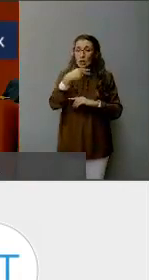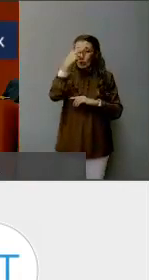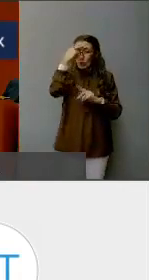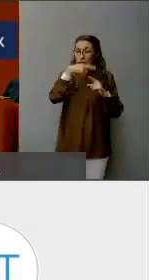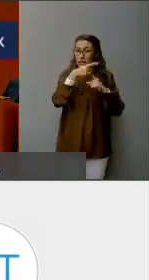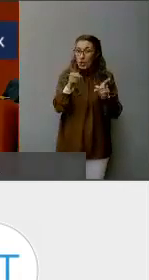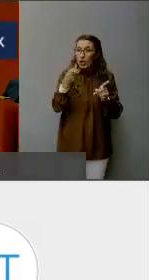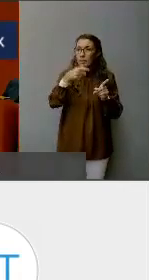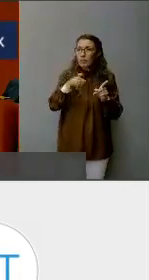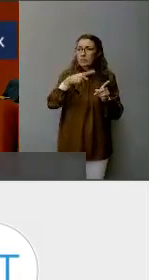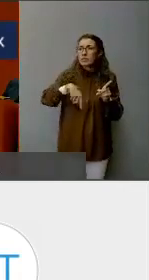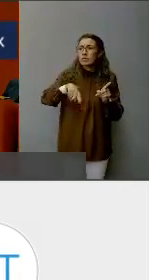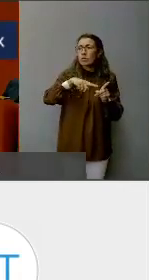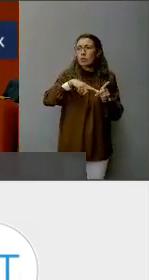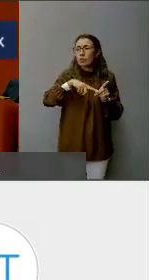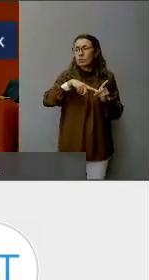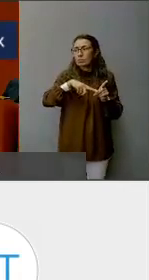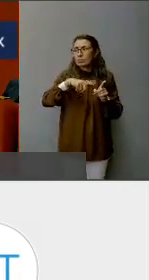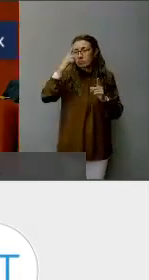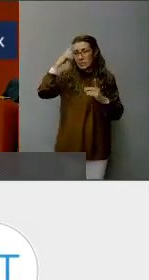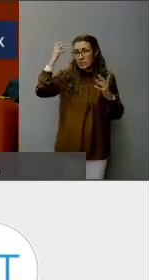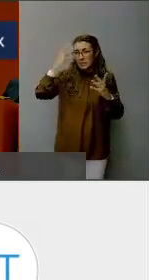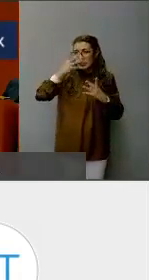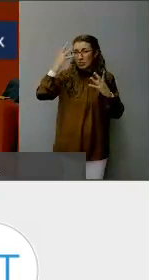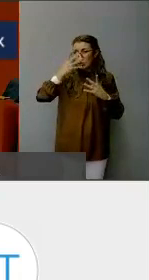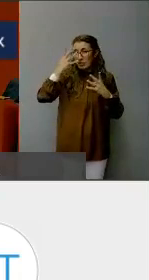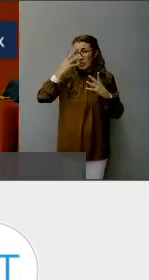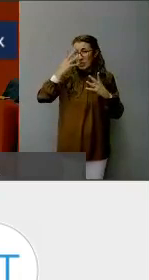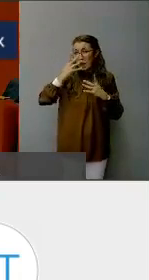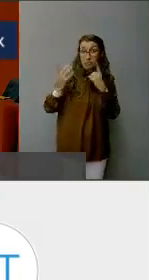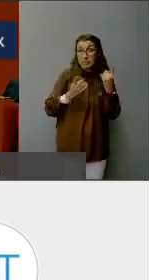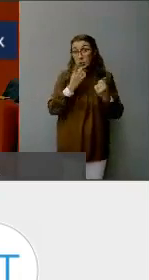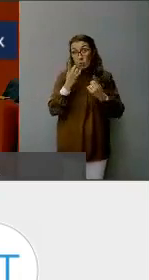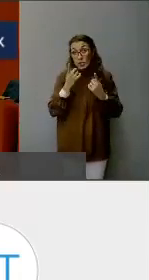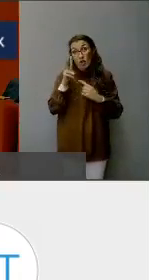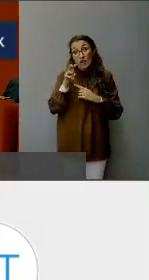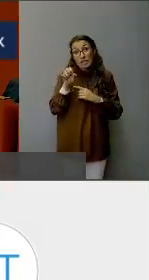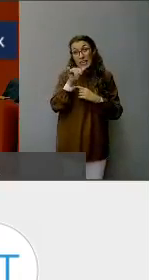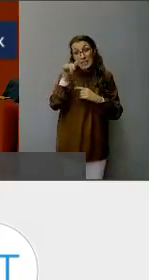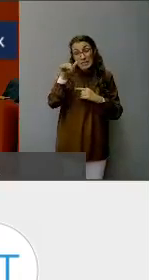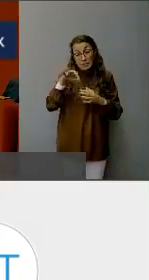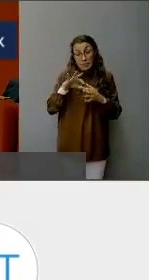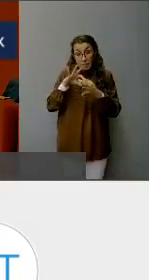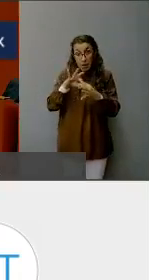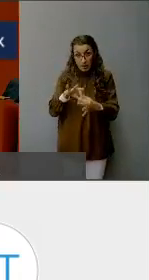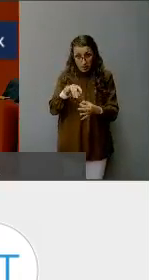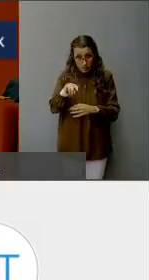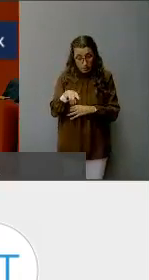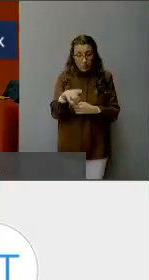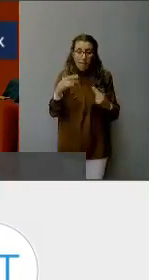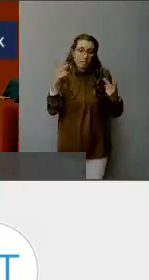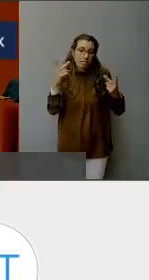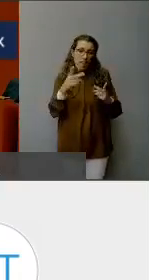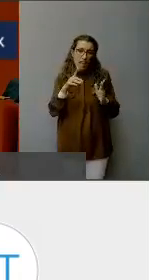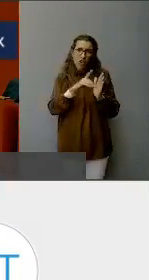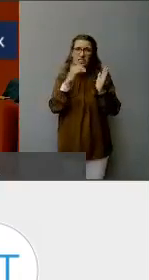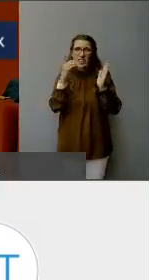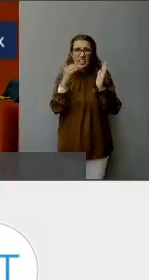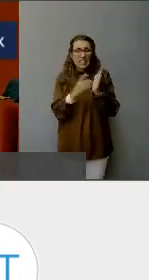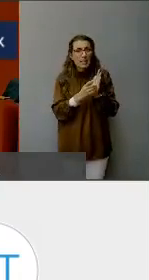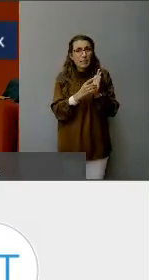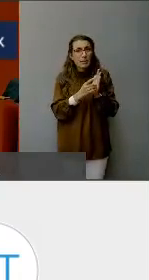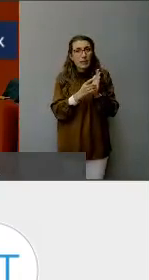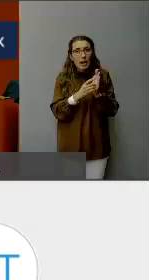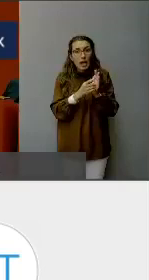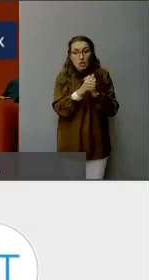adesso ragioniamo di questa seduto disgrazia di vesima ma la verità che che questa delibera riguarda tutta la